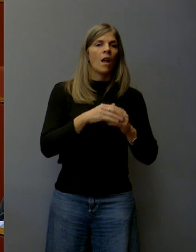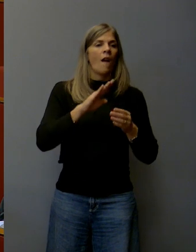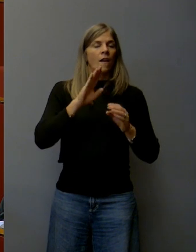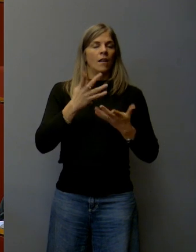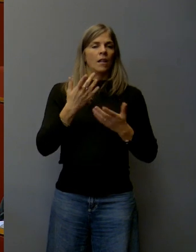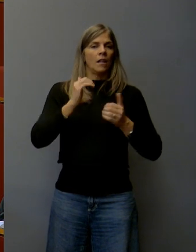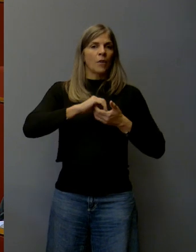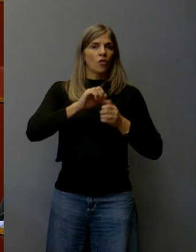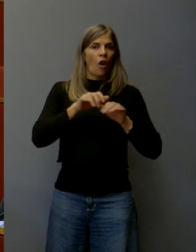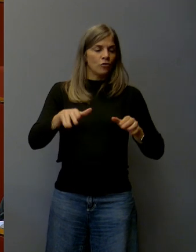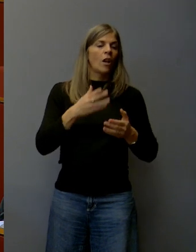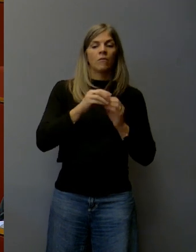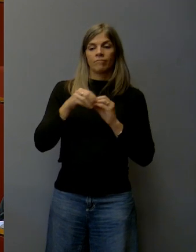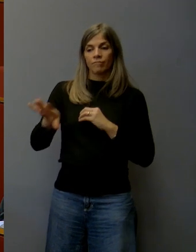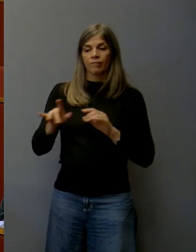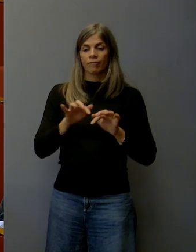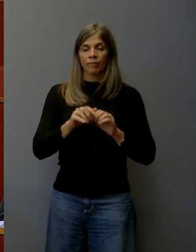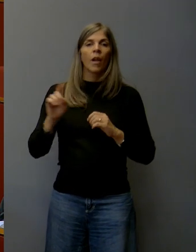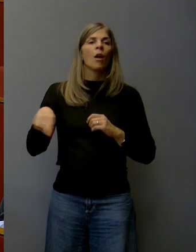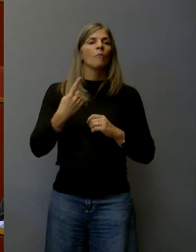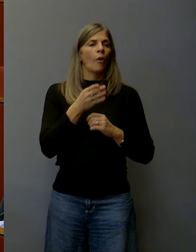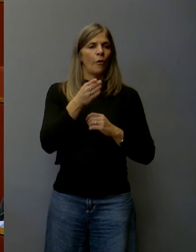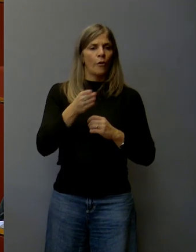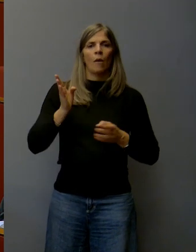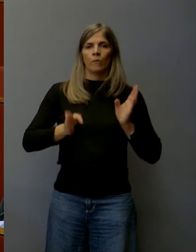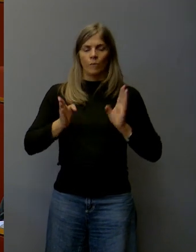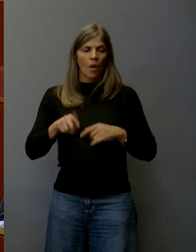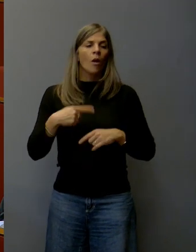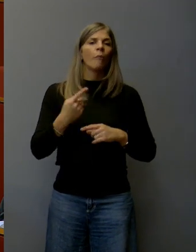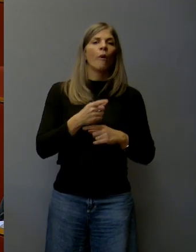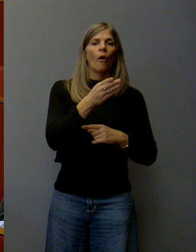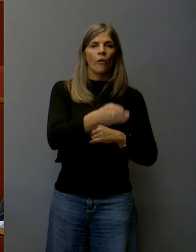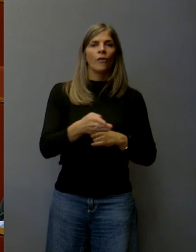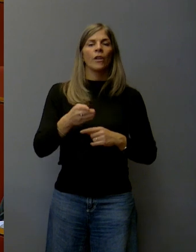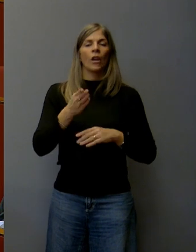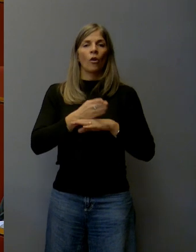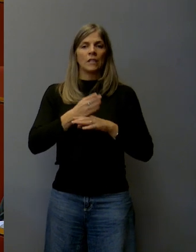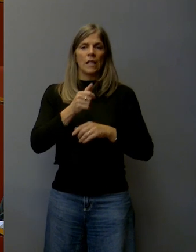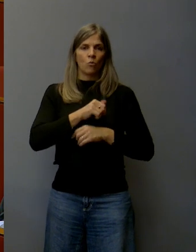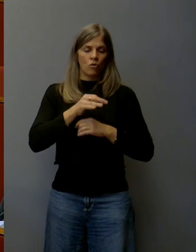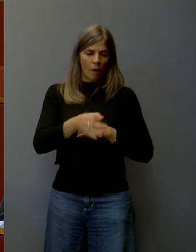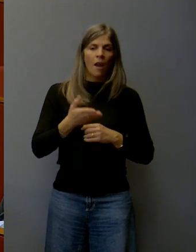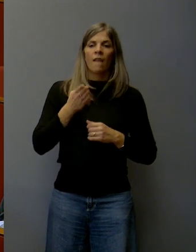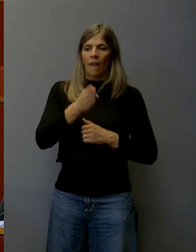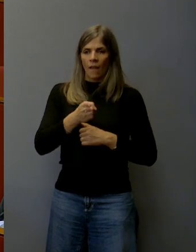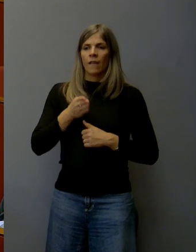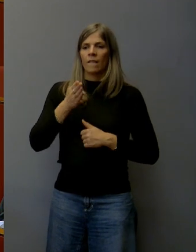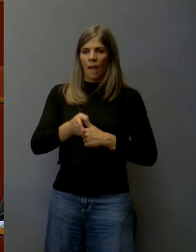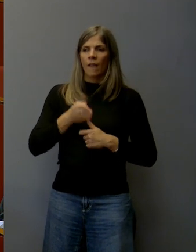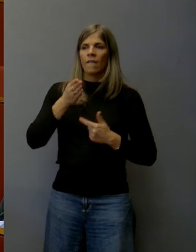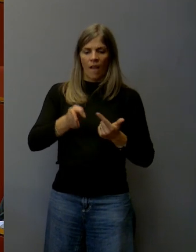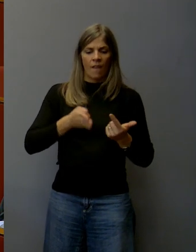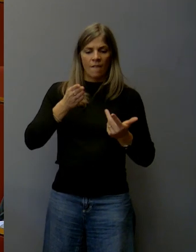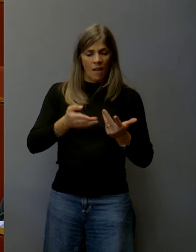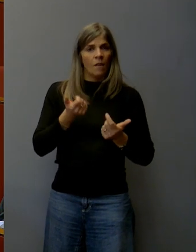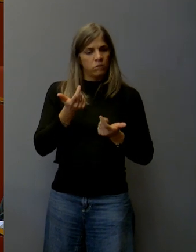descritto i giornali dopo essere andata dai consiglieri municipali dopo essere andata dai vigili dopo essere andata da chiunque quante persone devo dire